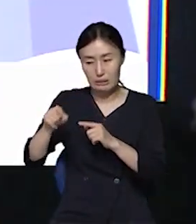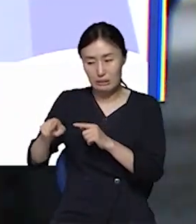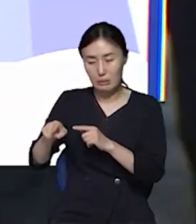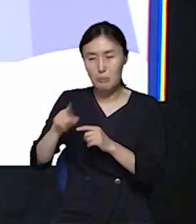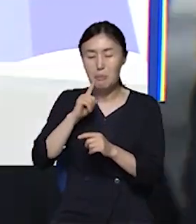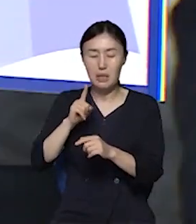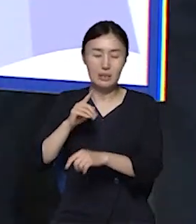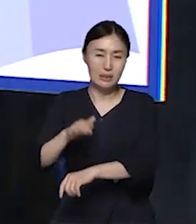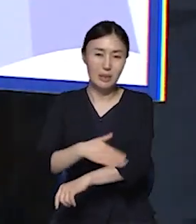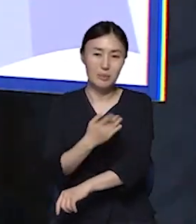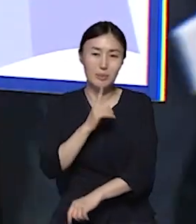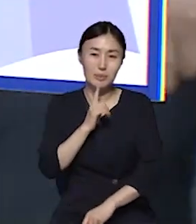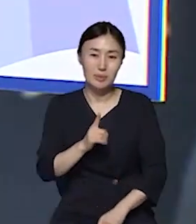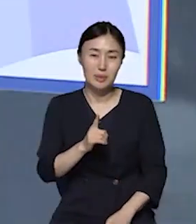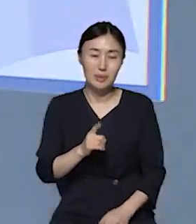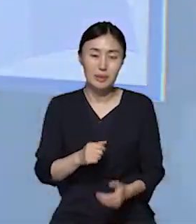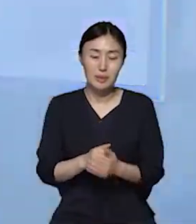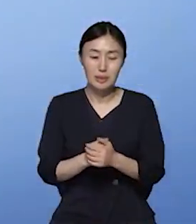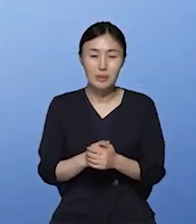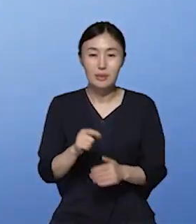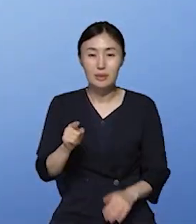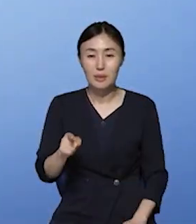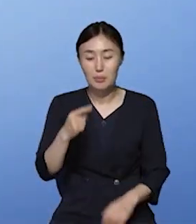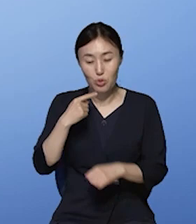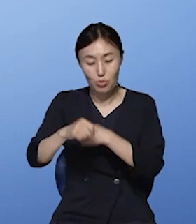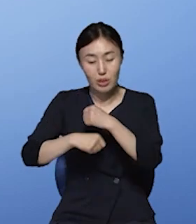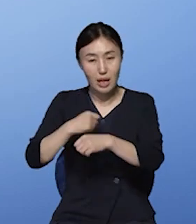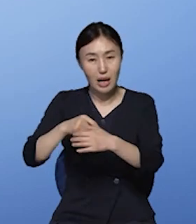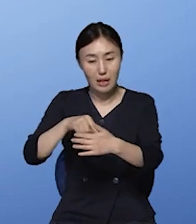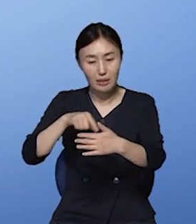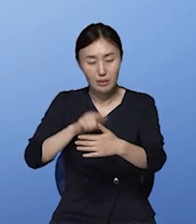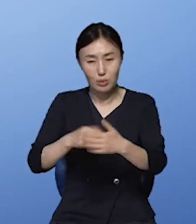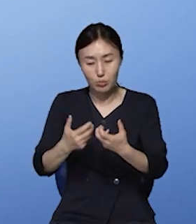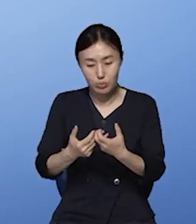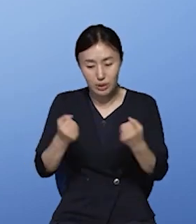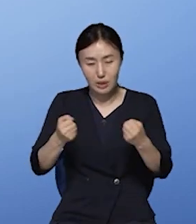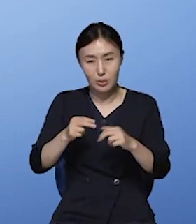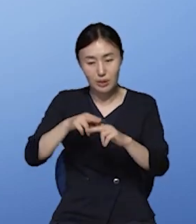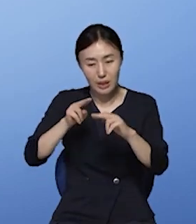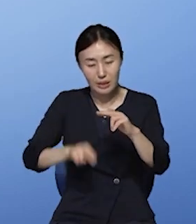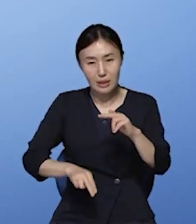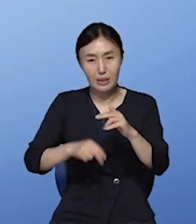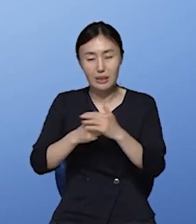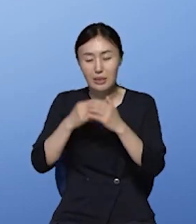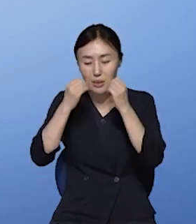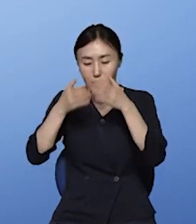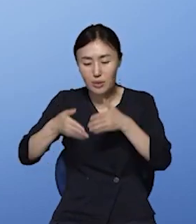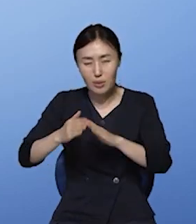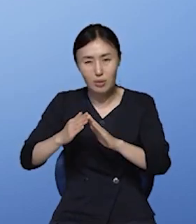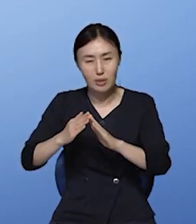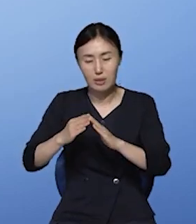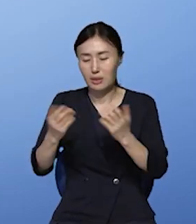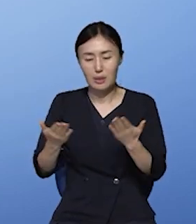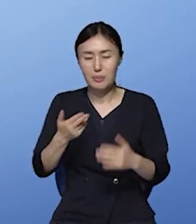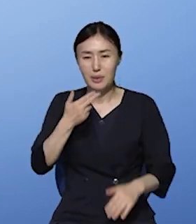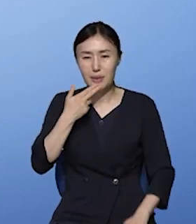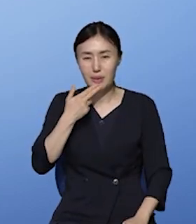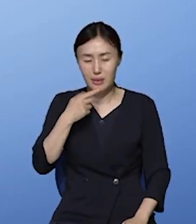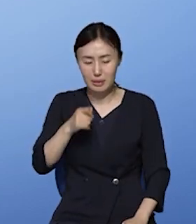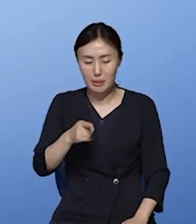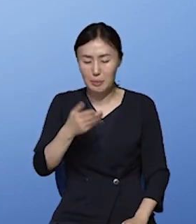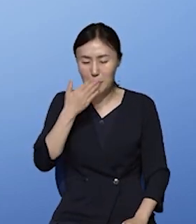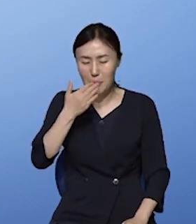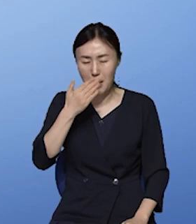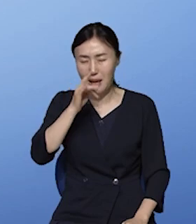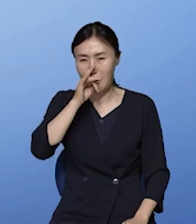돌렸습니다. B 국회의원은 민주당 내에선 분당이나 탈당, 창당이 일어날 일이 없다며 가능성이 현저히